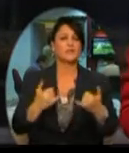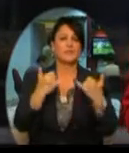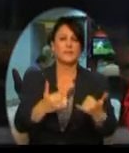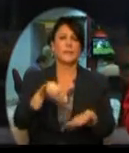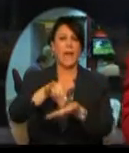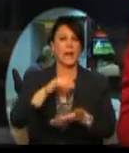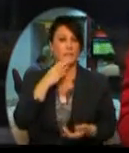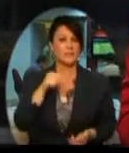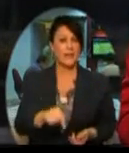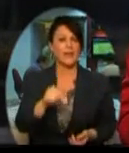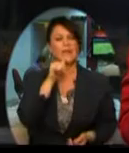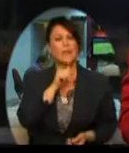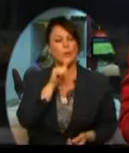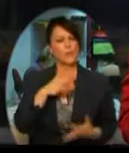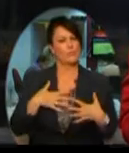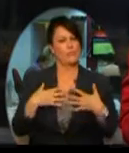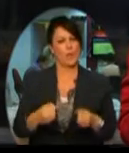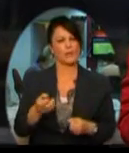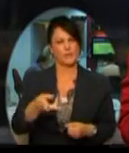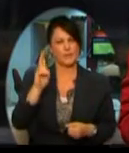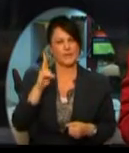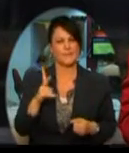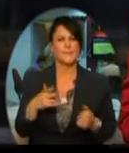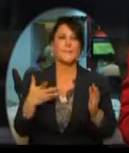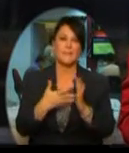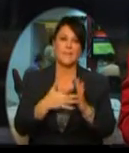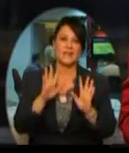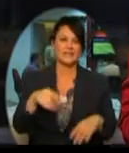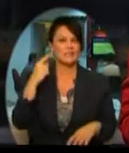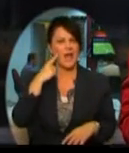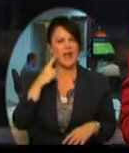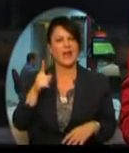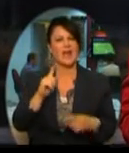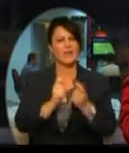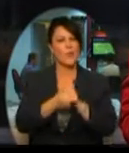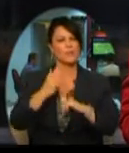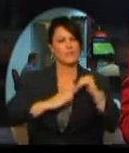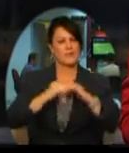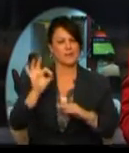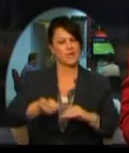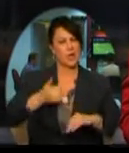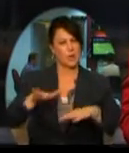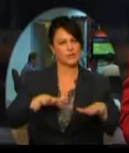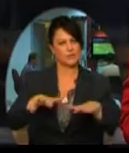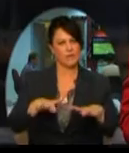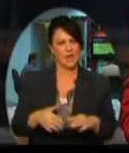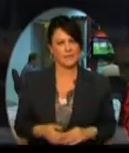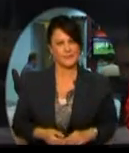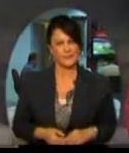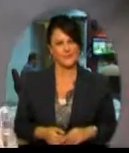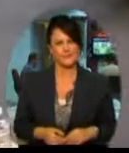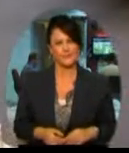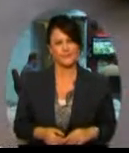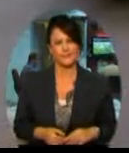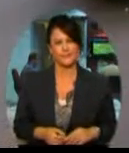בישראל לירוקות ובריאות יותר. ביקורת גם נשמעה על רפורמת הבנייה של ראש הממשלה. אודליה דן כחילה הייתה בוועדות.